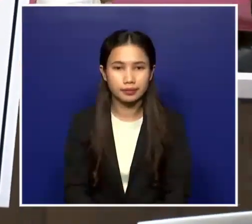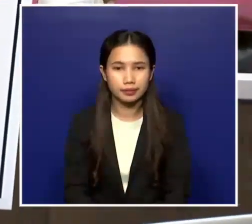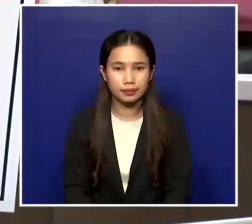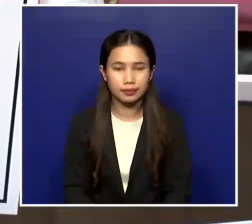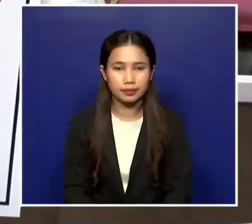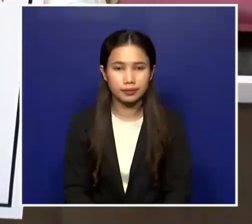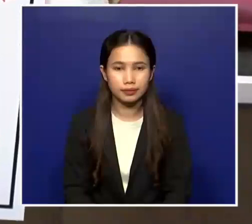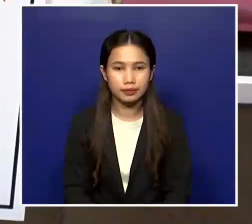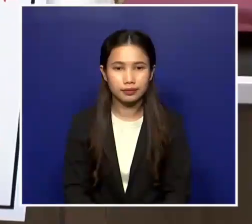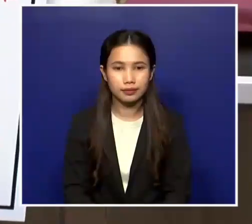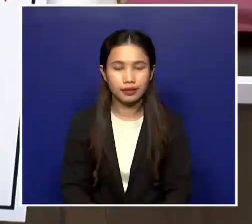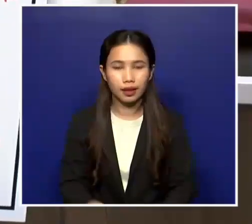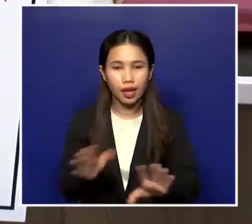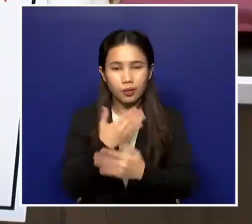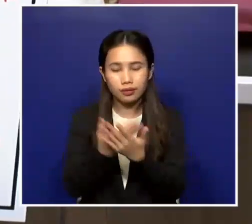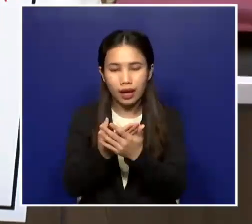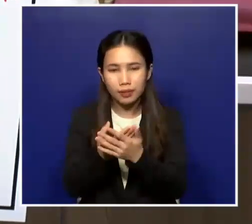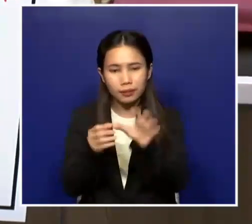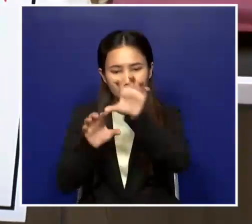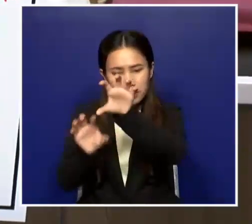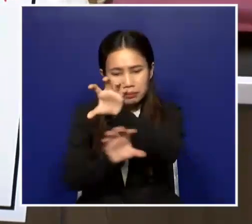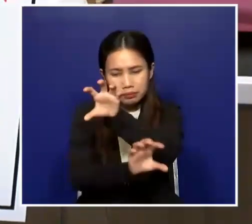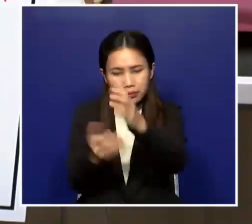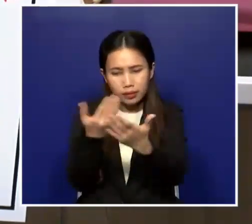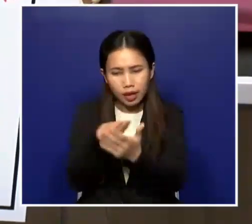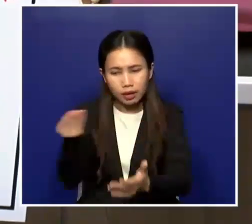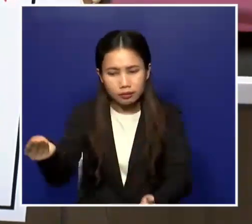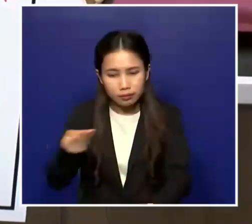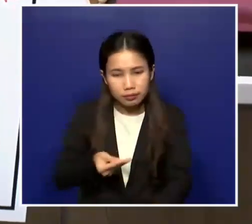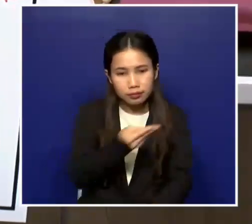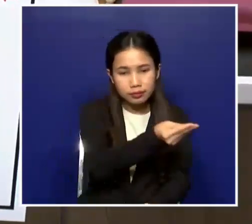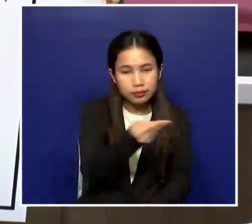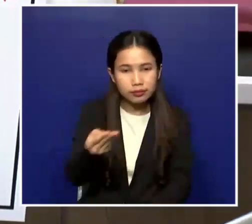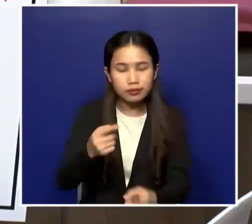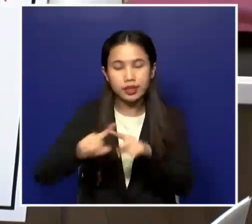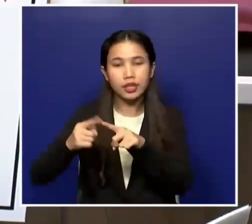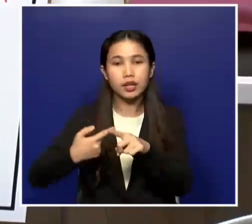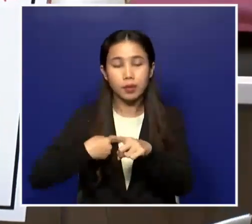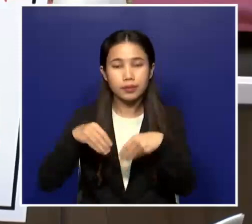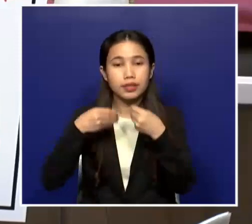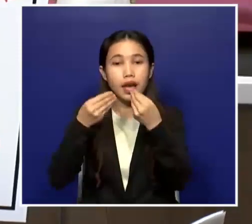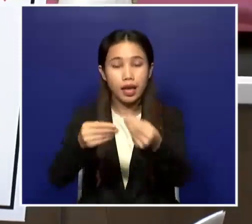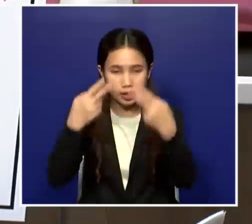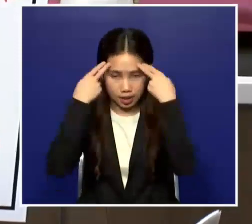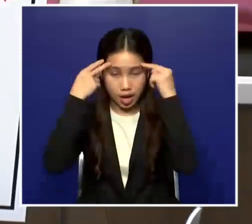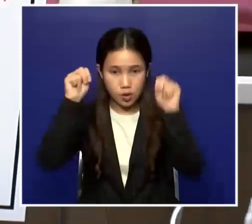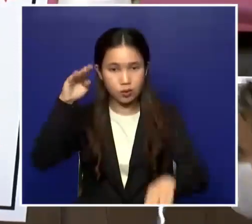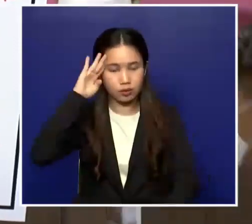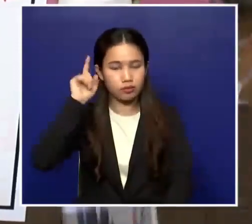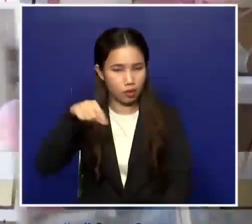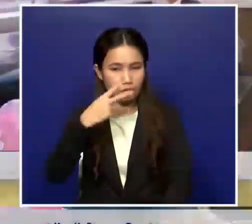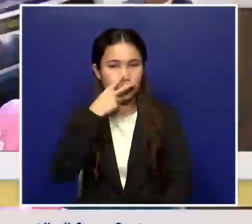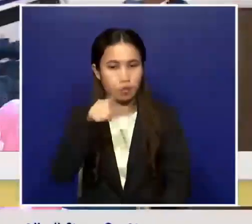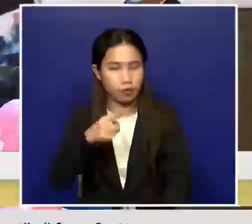างที่เรียกว่าฟอกเงินโยกเงินกันอยู่ตรงนี้ไอ้โมกเนี่ยเดี๋ยวผมจะให้ชาร์ตนี้ไปนะครับท่านนายกไปดูด้วยนะครับว่าเงินคนชั่วรับหรือเปล่า